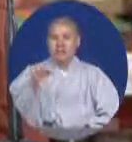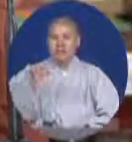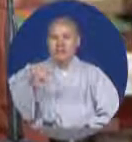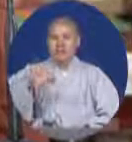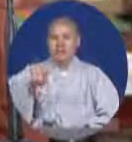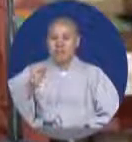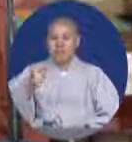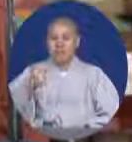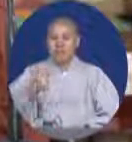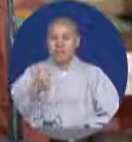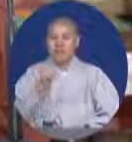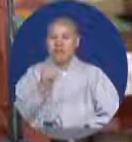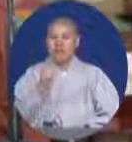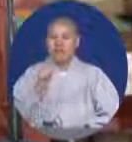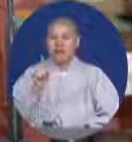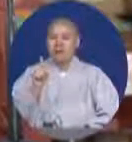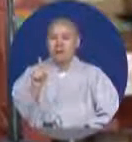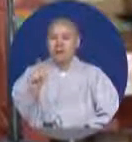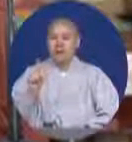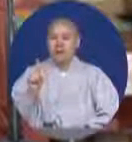천사응